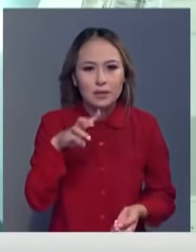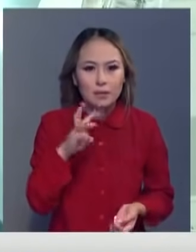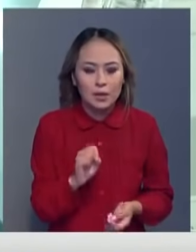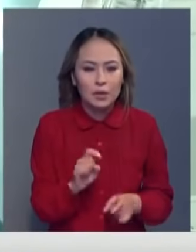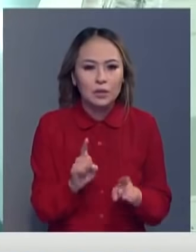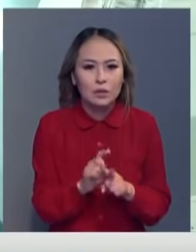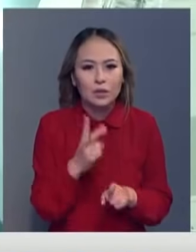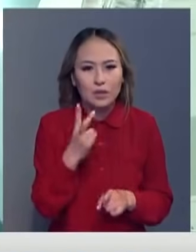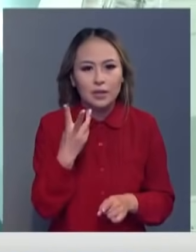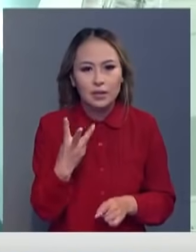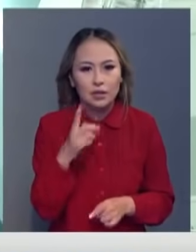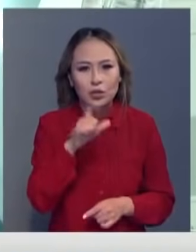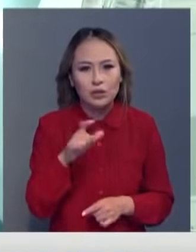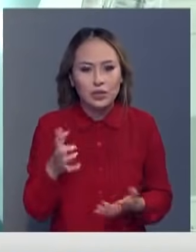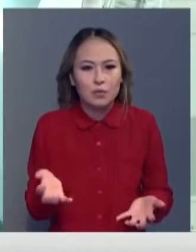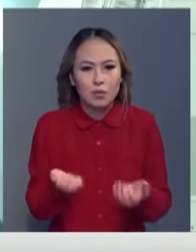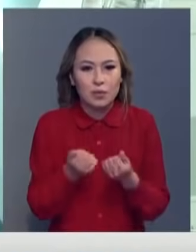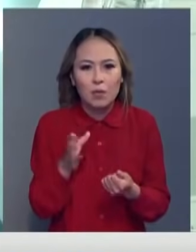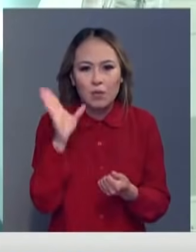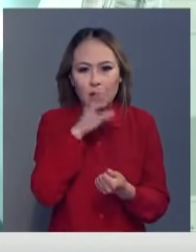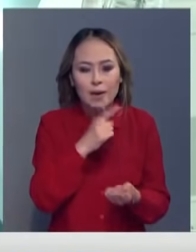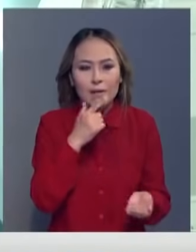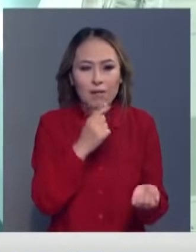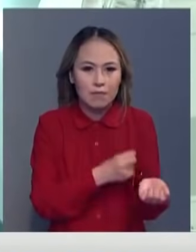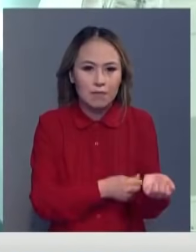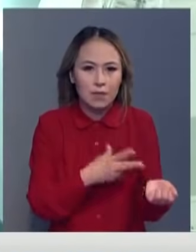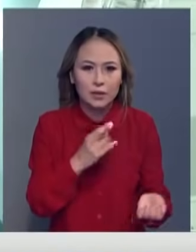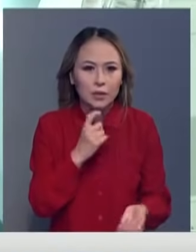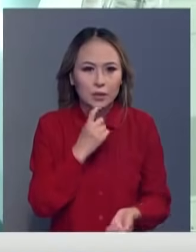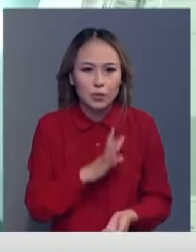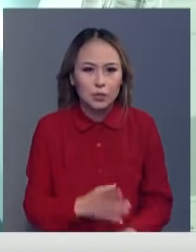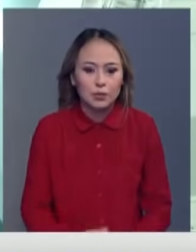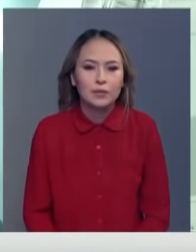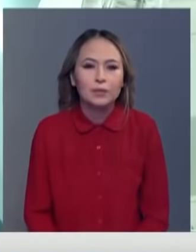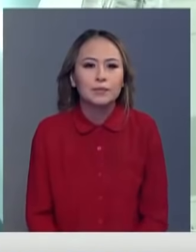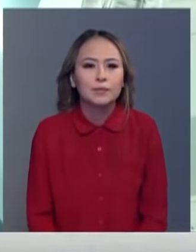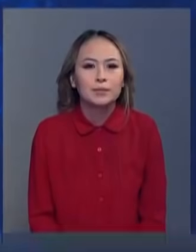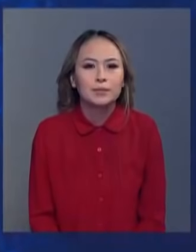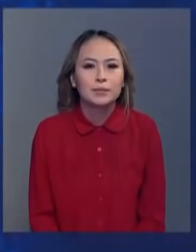2-3 науқастың өмірін сақтап қалуға көмектеседі. Қан плазмасын тапсыру қиын емес.